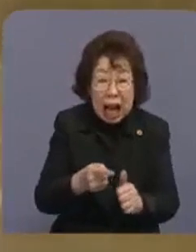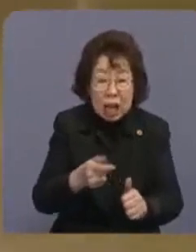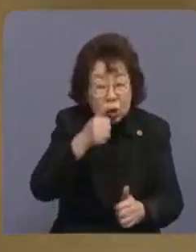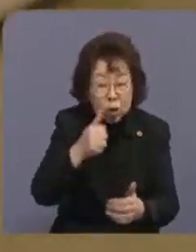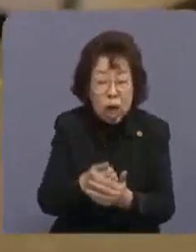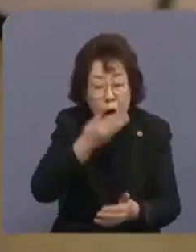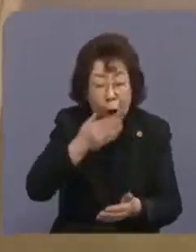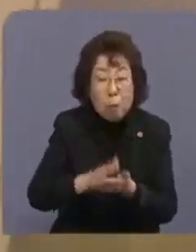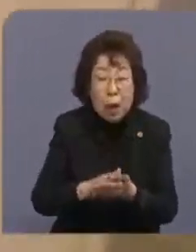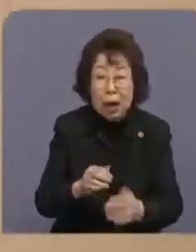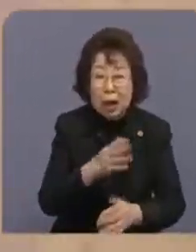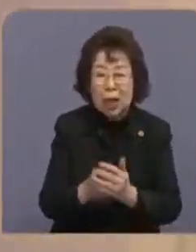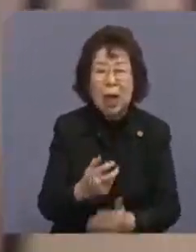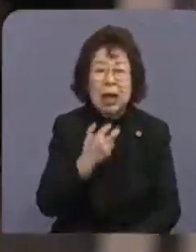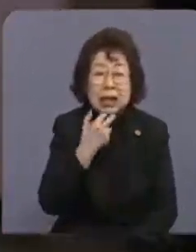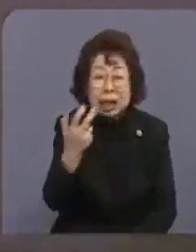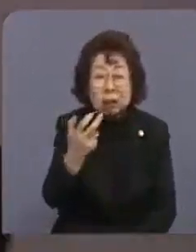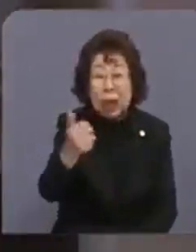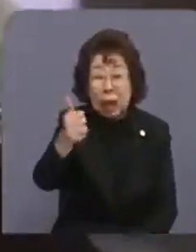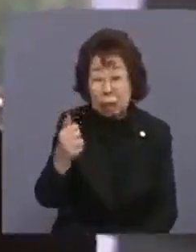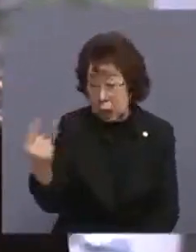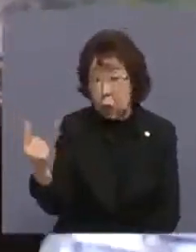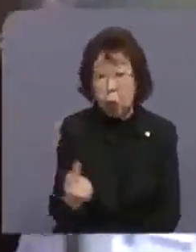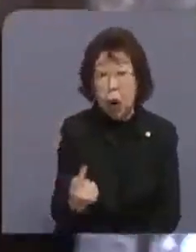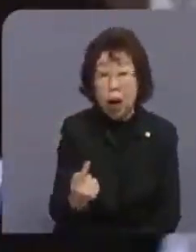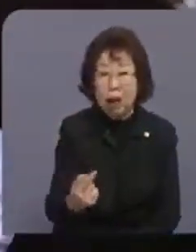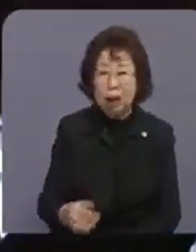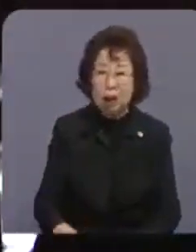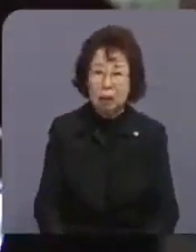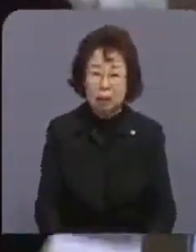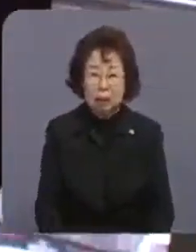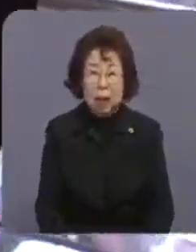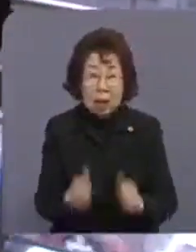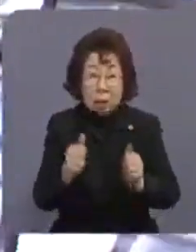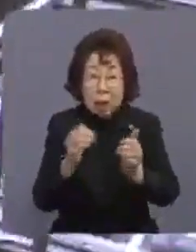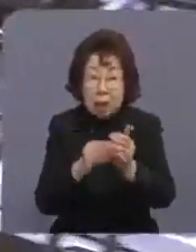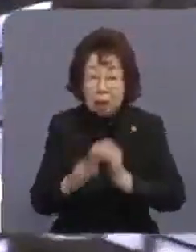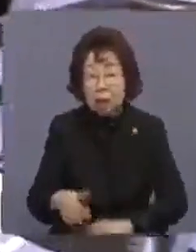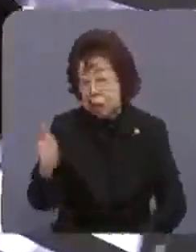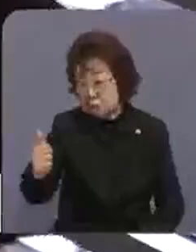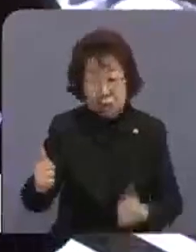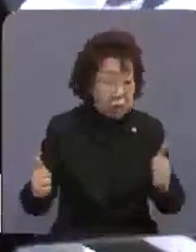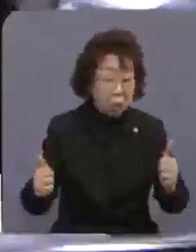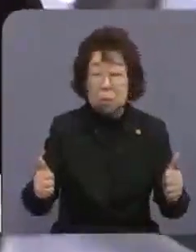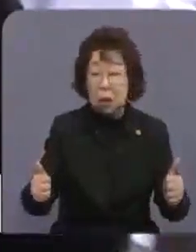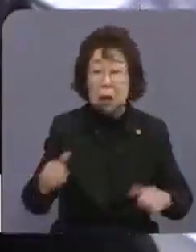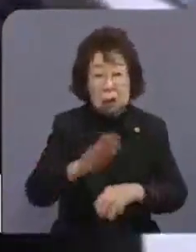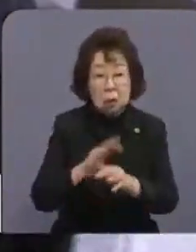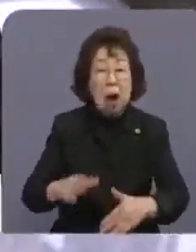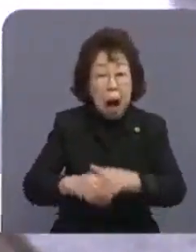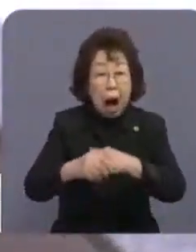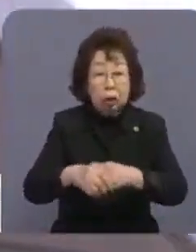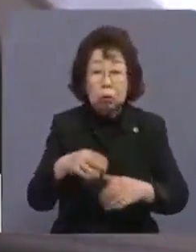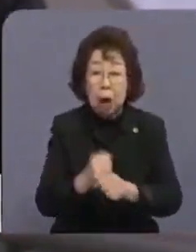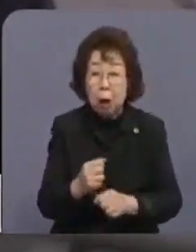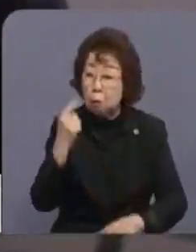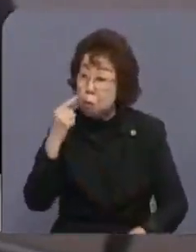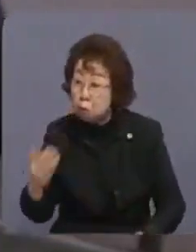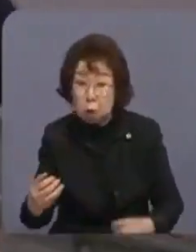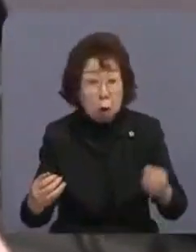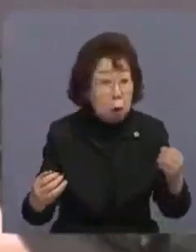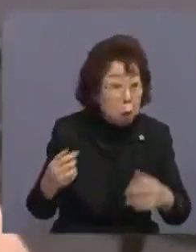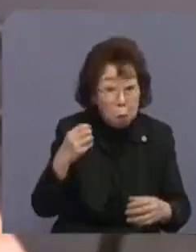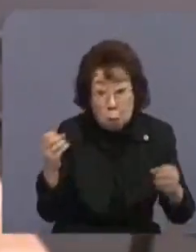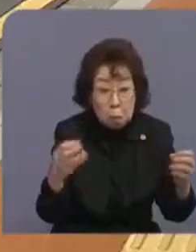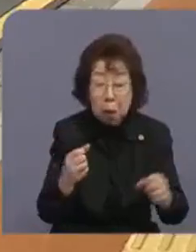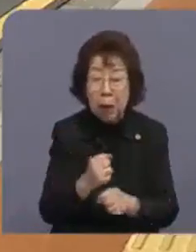혐의로 입건된 70대 남성도 참석했습니다 재판이 끝난 뒤 김씨와이 남성은 서로 악수하고 안부를 묻기도